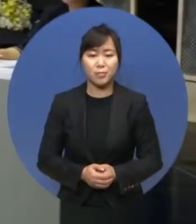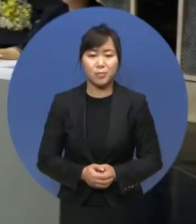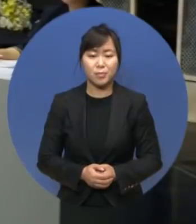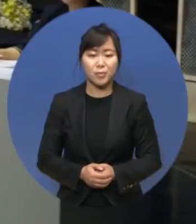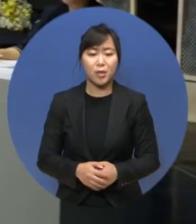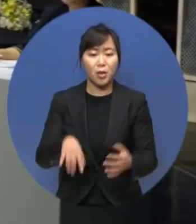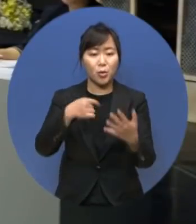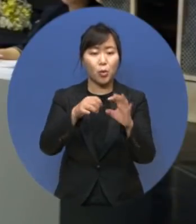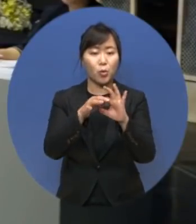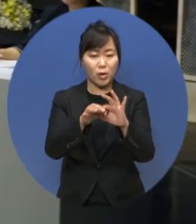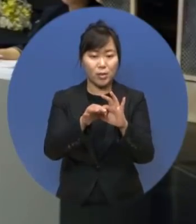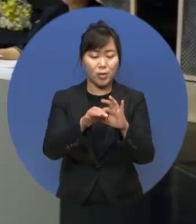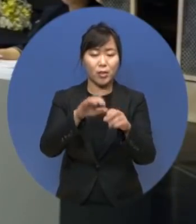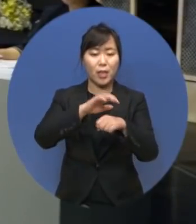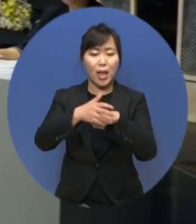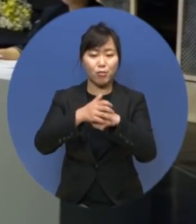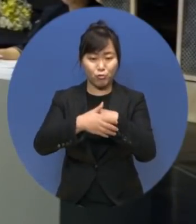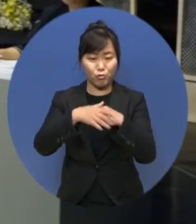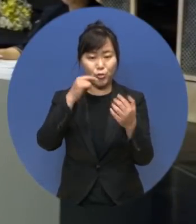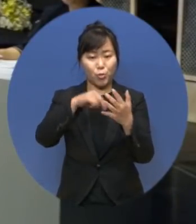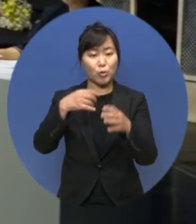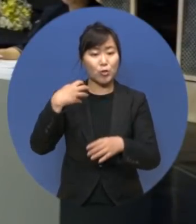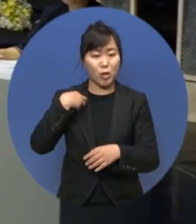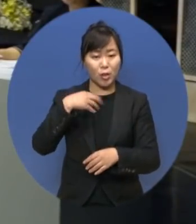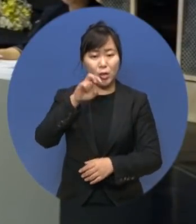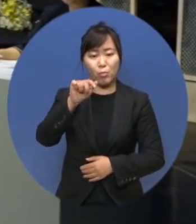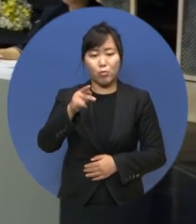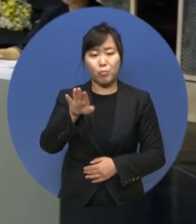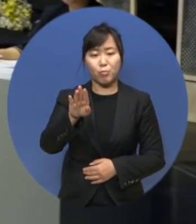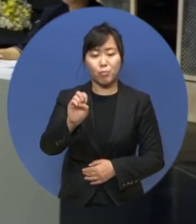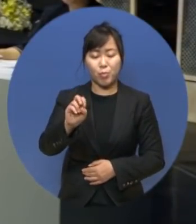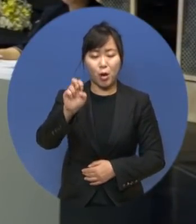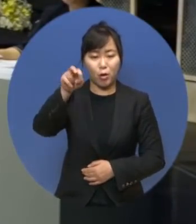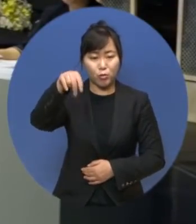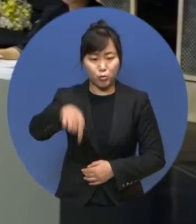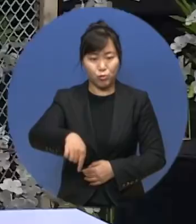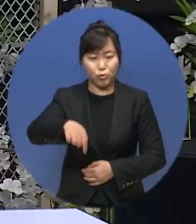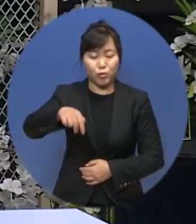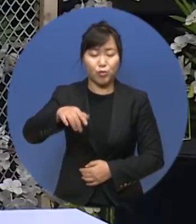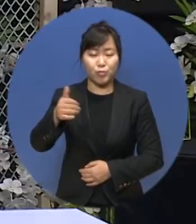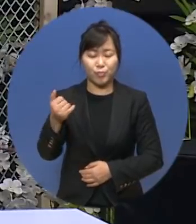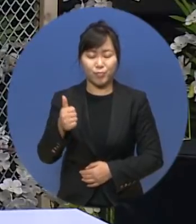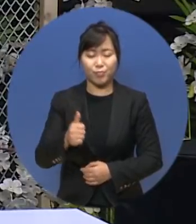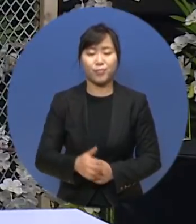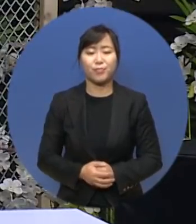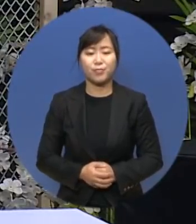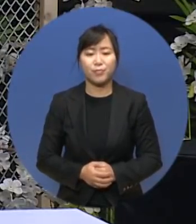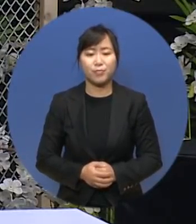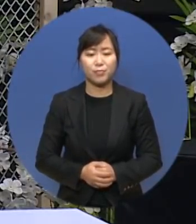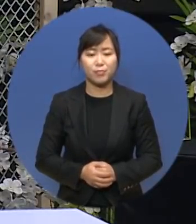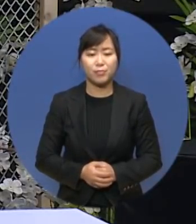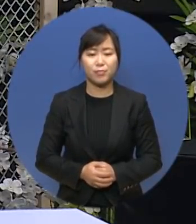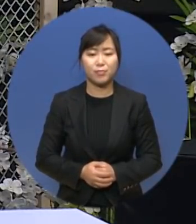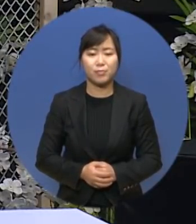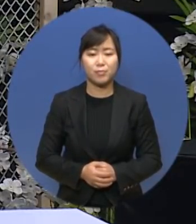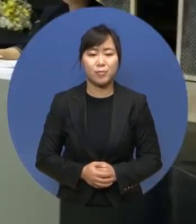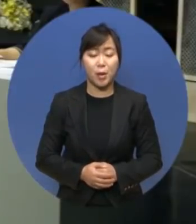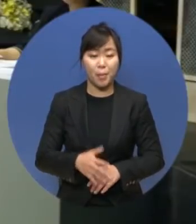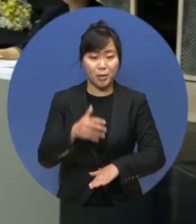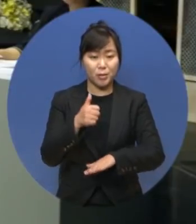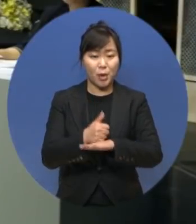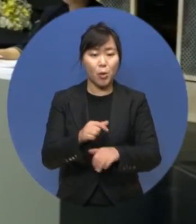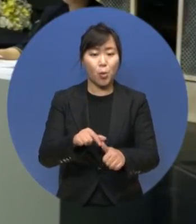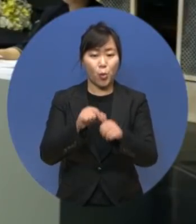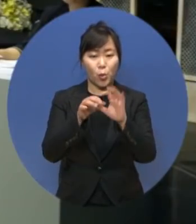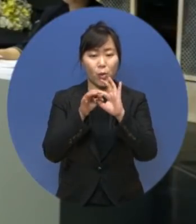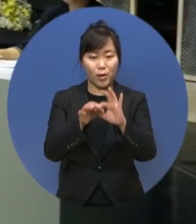네, 교육 분야에서는 대구광역시 교육청의 문병수 장학사님께서 함께해 주셨습니다. 네, 마지막으로